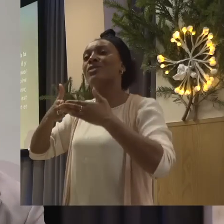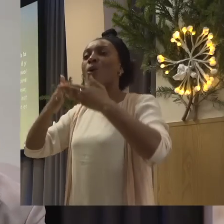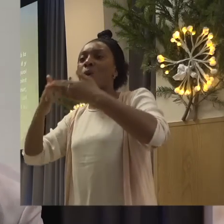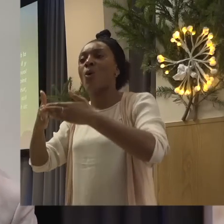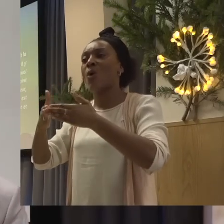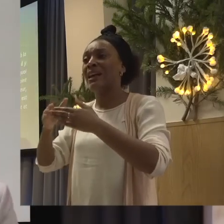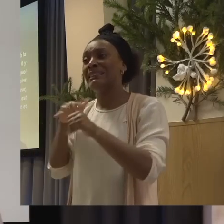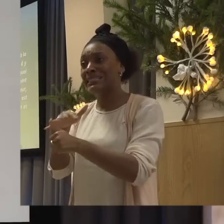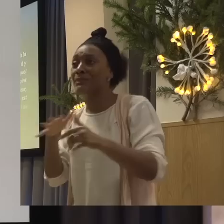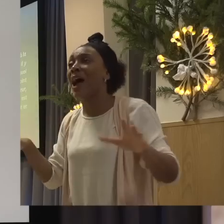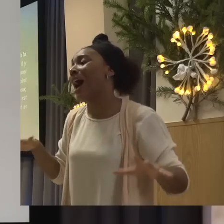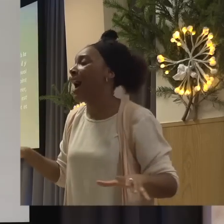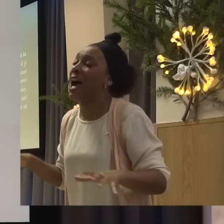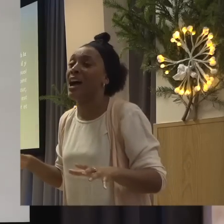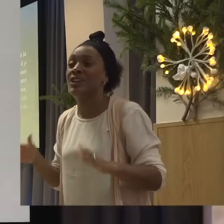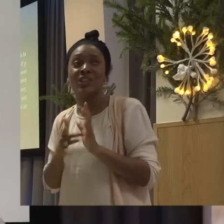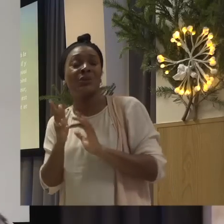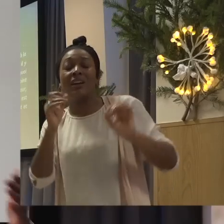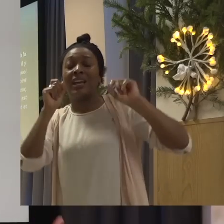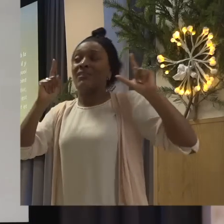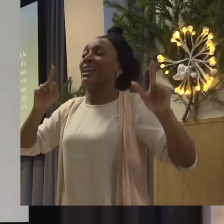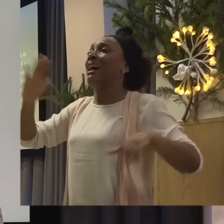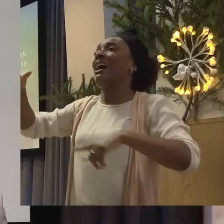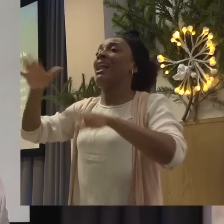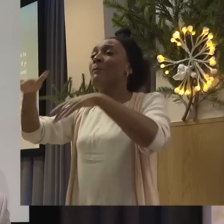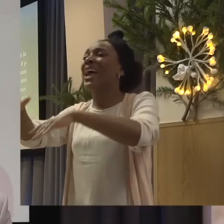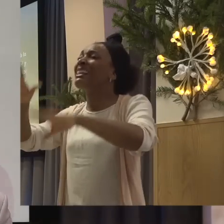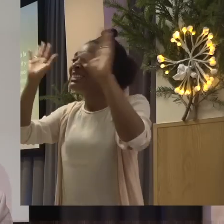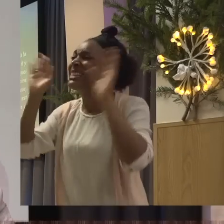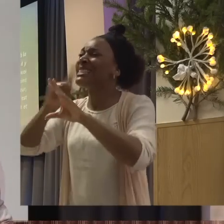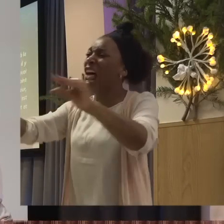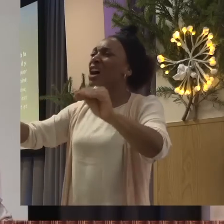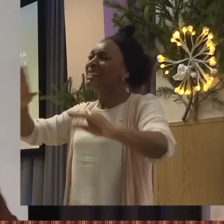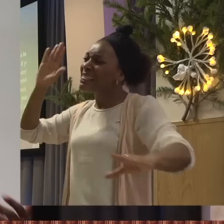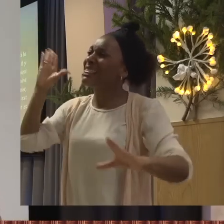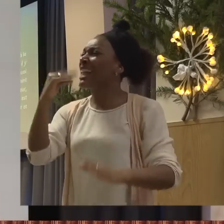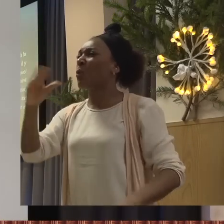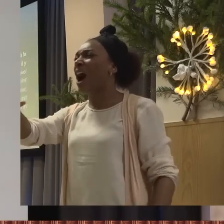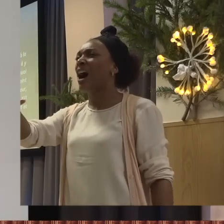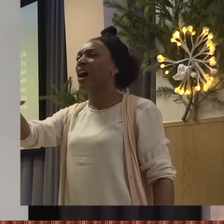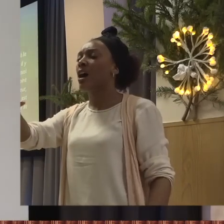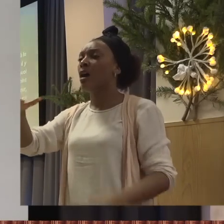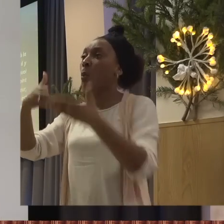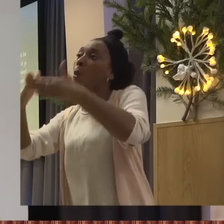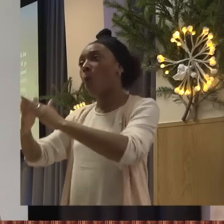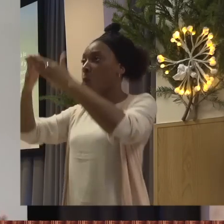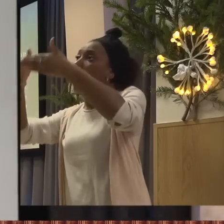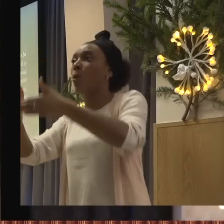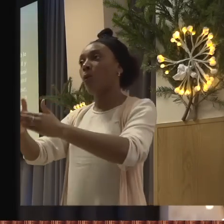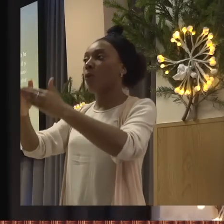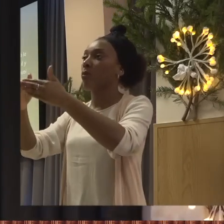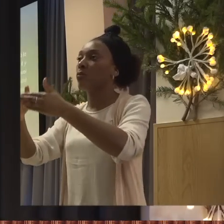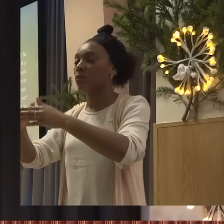mer, silence, tais-toi. Et le vent cessa. Et la Bible dit, il y eut un grand calme. Puis il leur